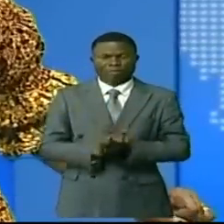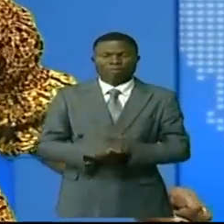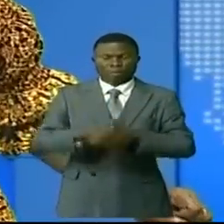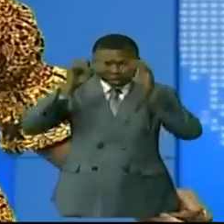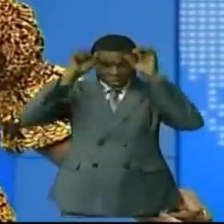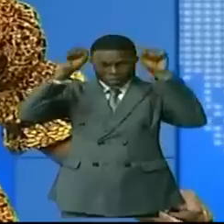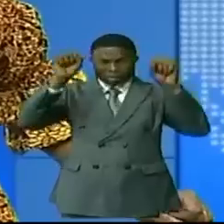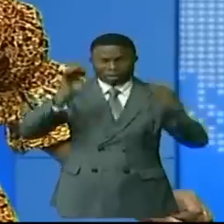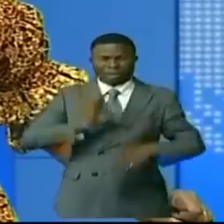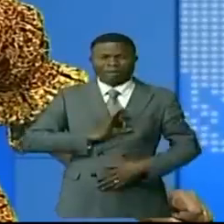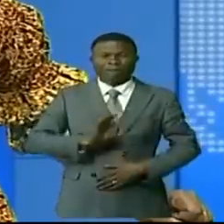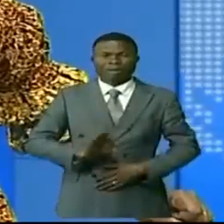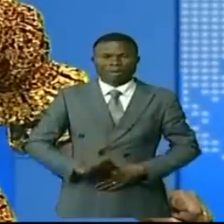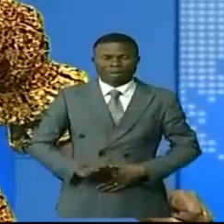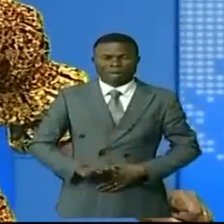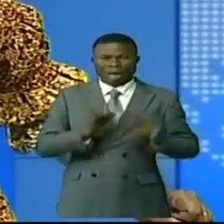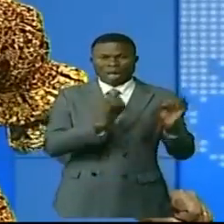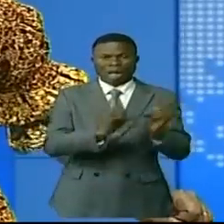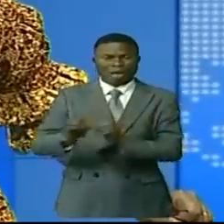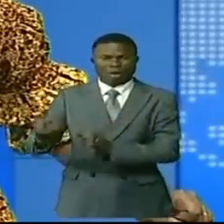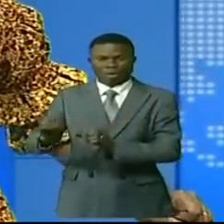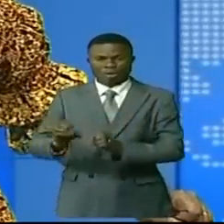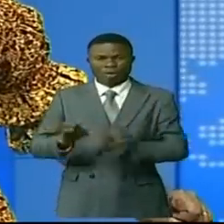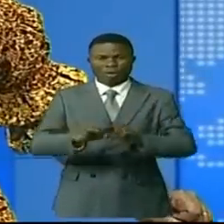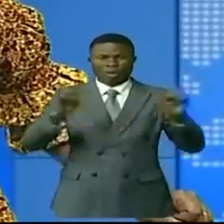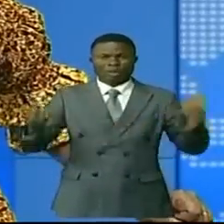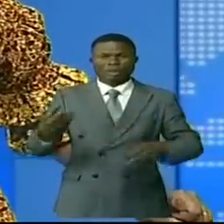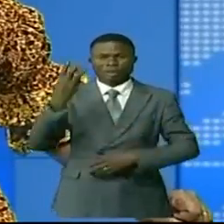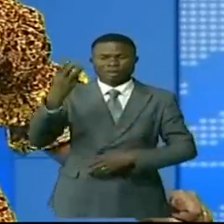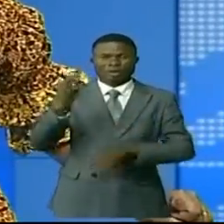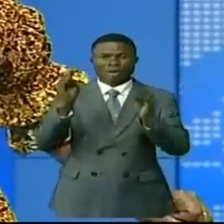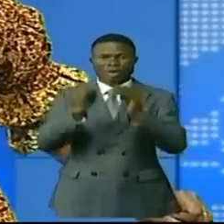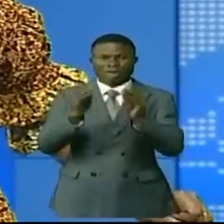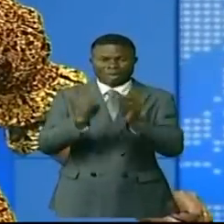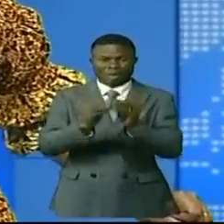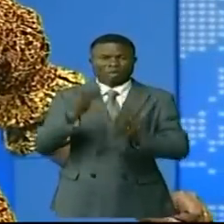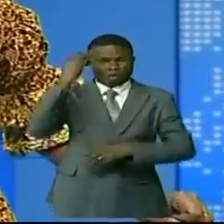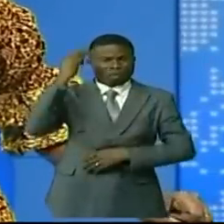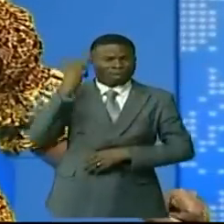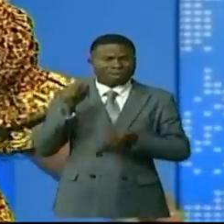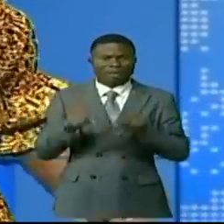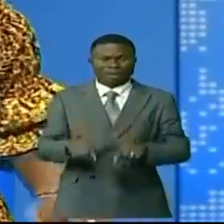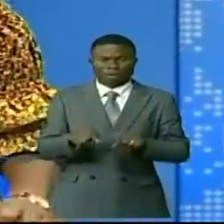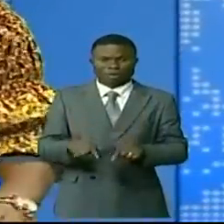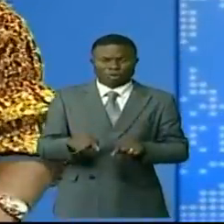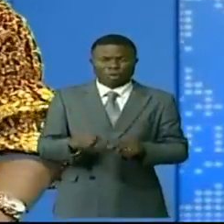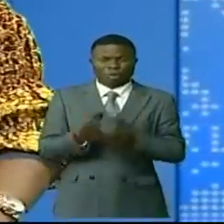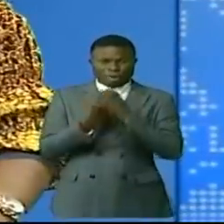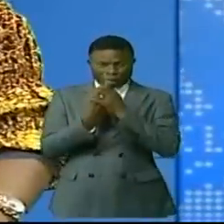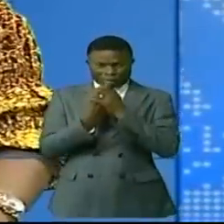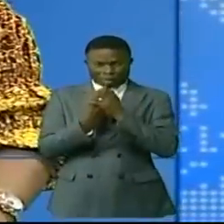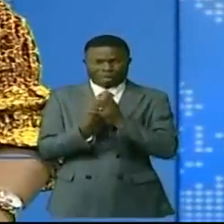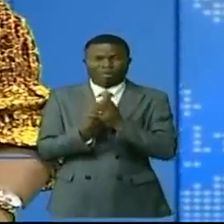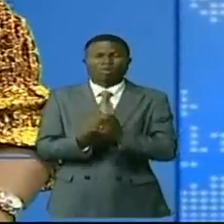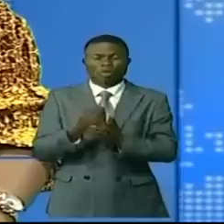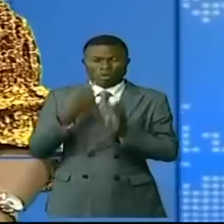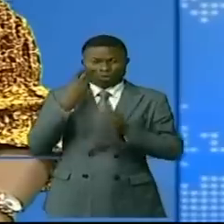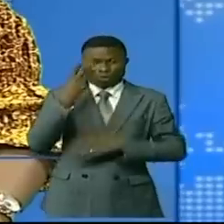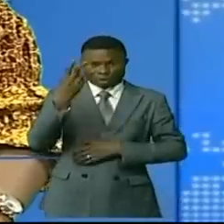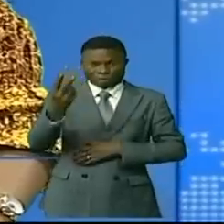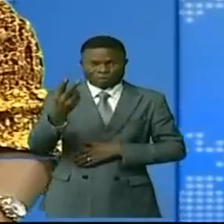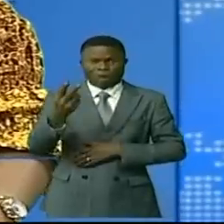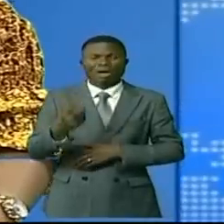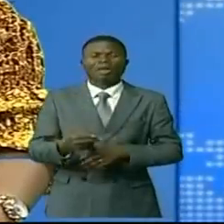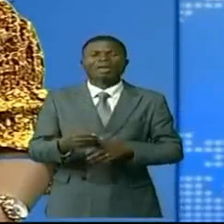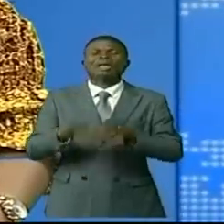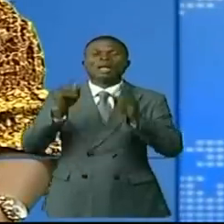l'État a présidé la 53e réunion du Conseil des ministres. Dans quelques heures, vous suivrez